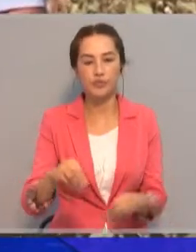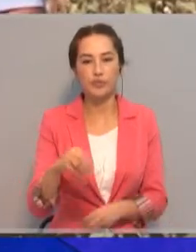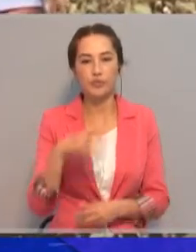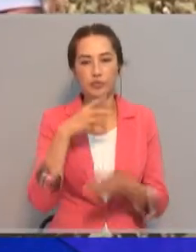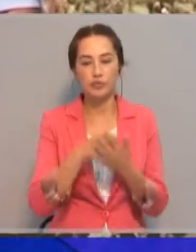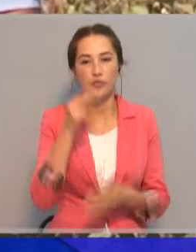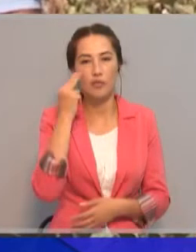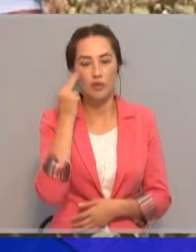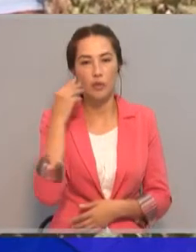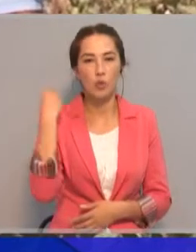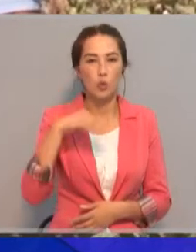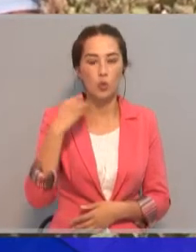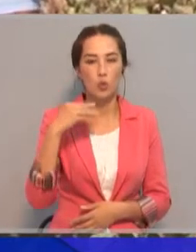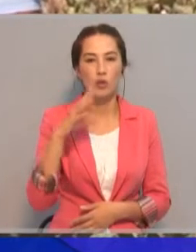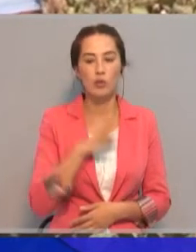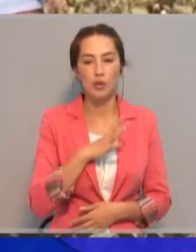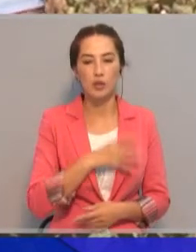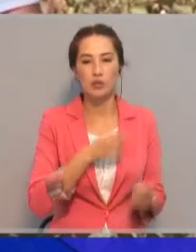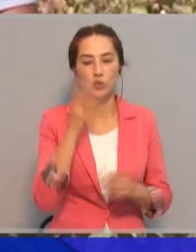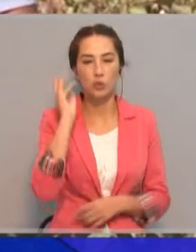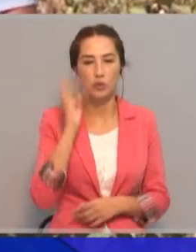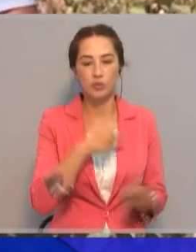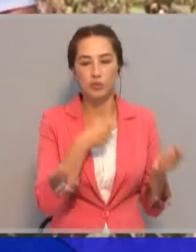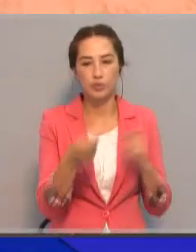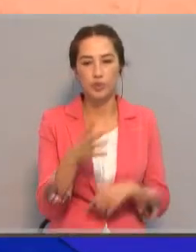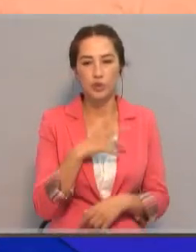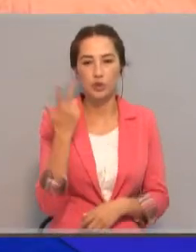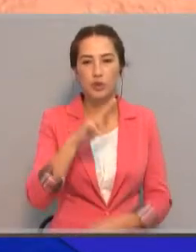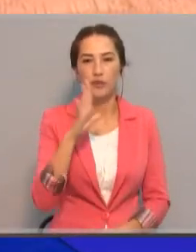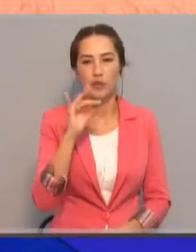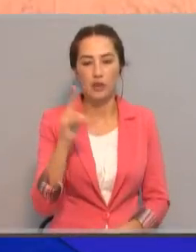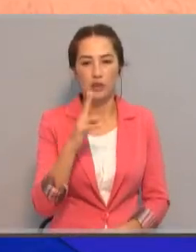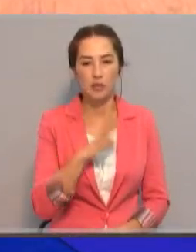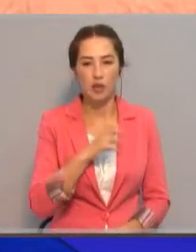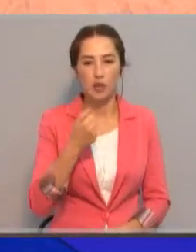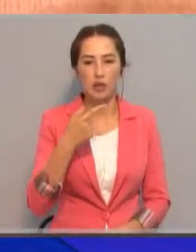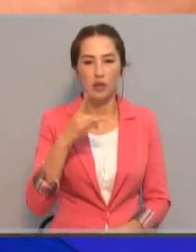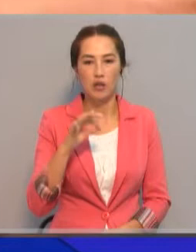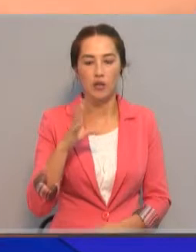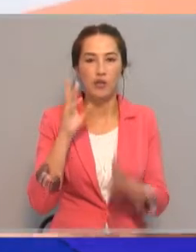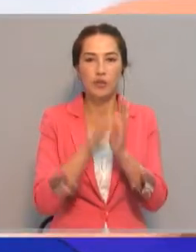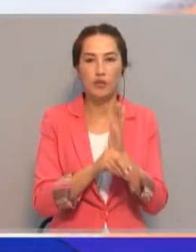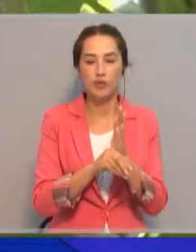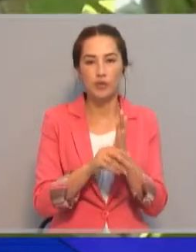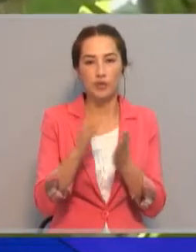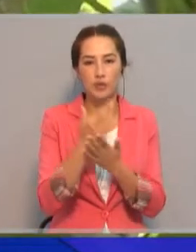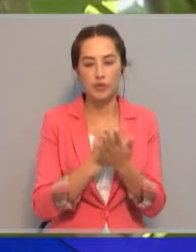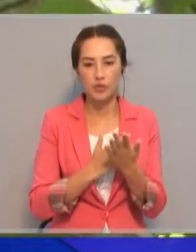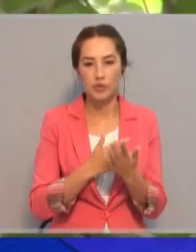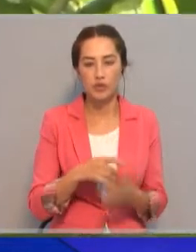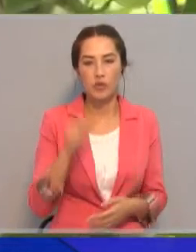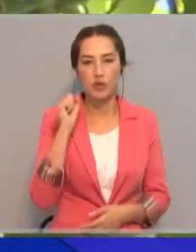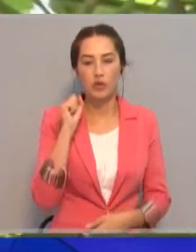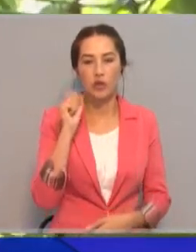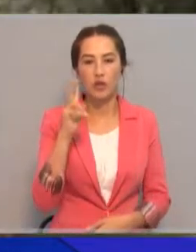және Қытай мен Түркиядан әкелінген мақтаның жалпы 3 сорты өсуде. Бүгінде агротехникалық шаралардың барлығы жүргізіліп, ақ